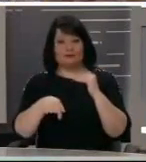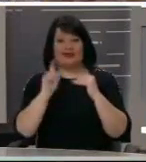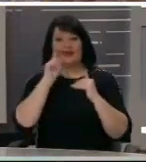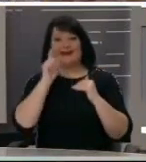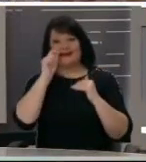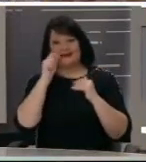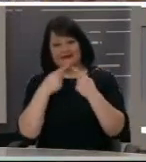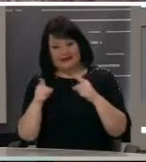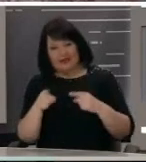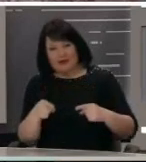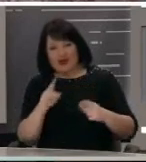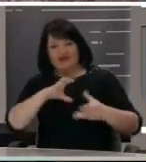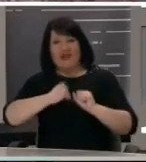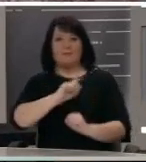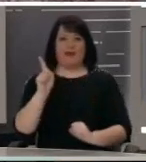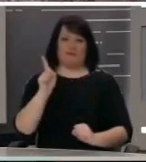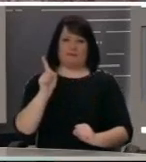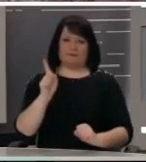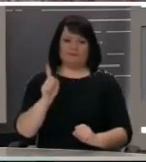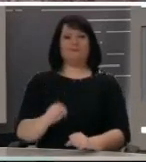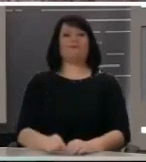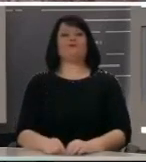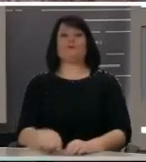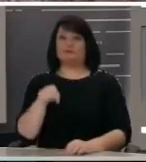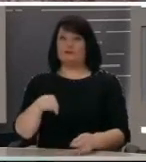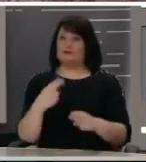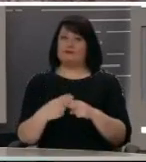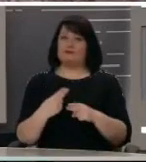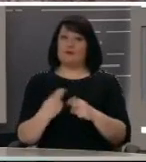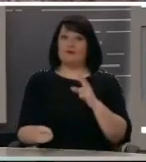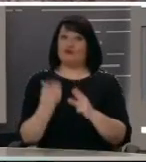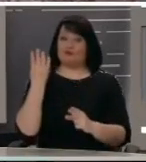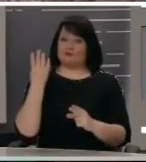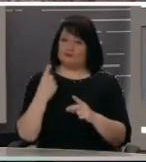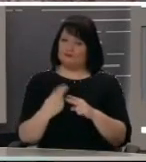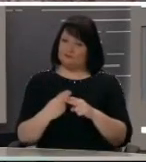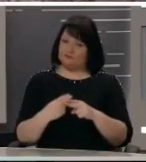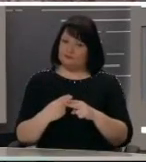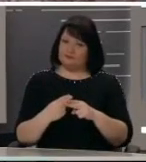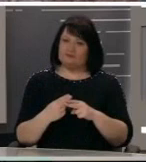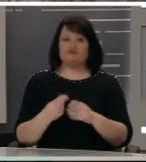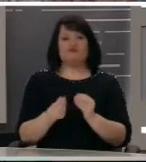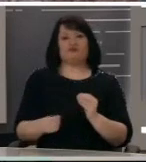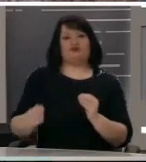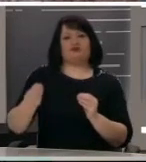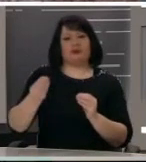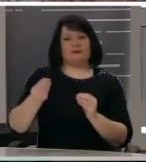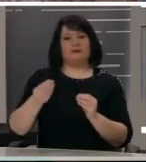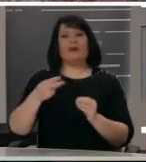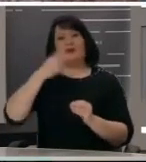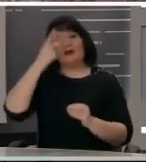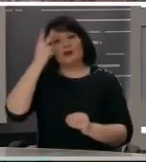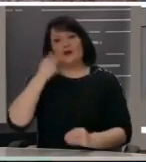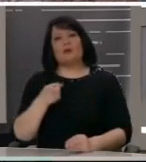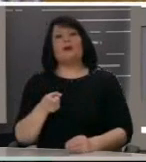βίας. Πρόκειται για μια σημαντική τομή για τη διεύρυνση των δικαιωμάτων